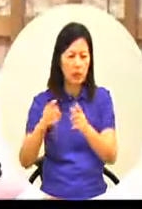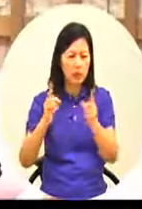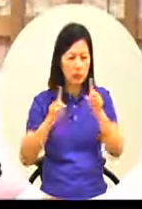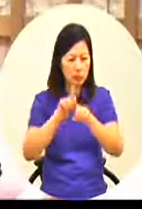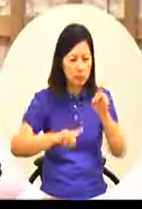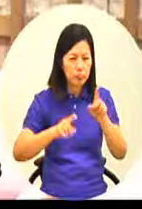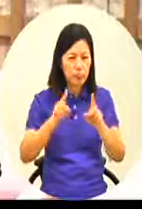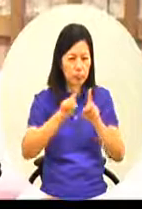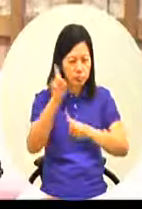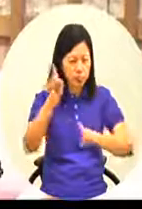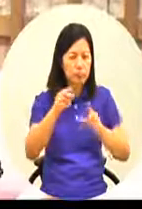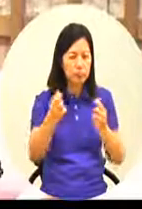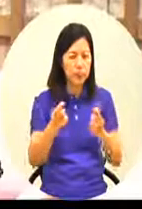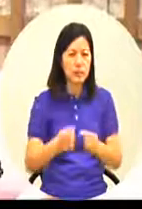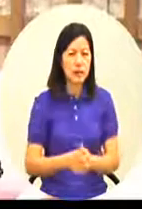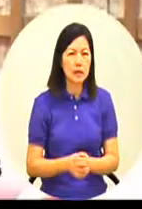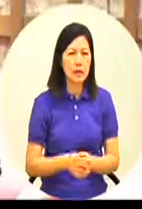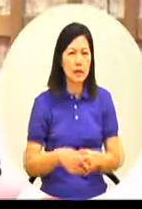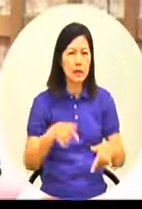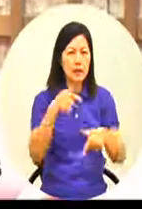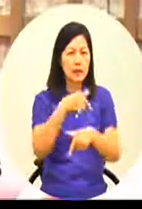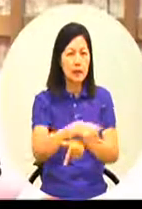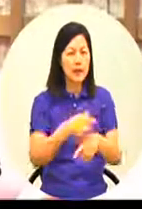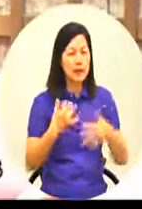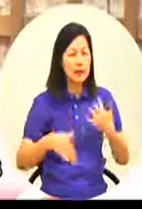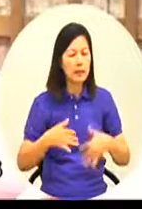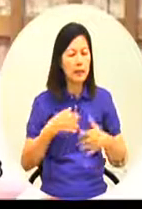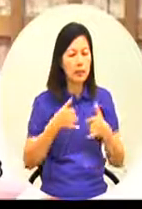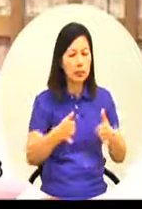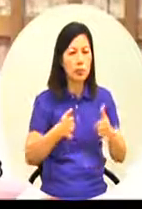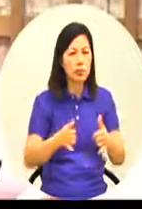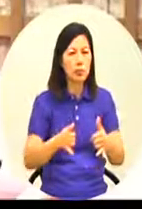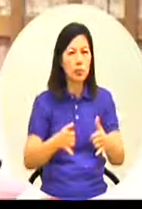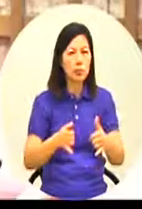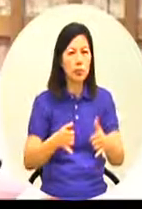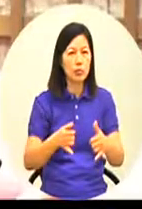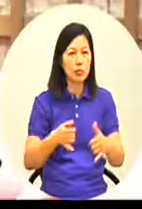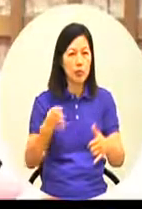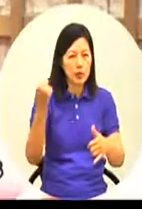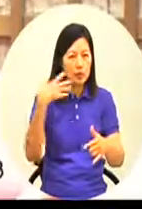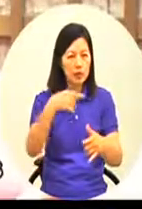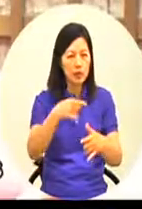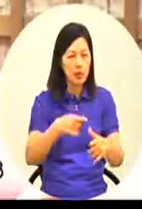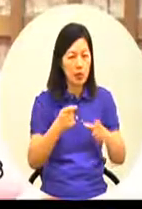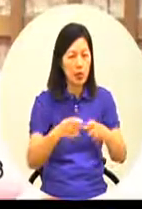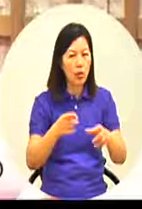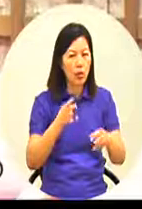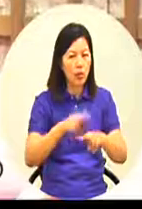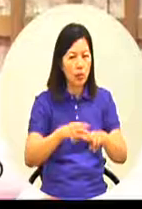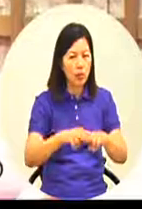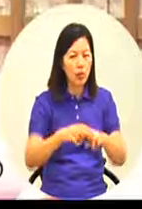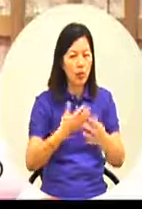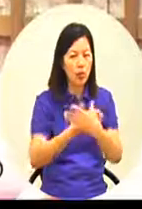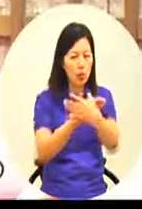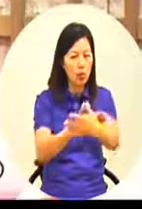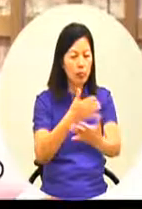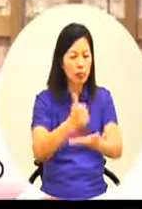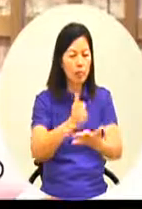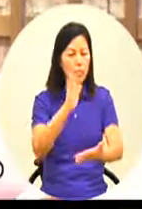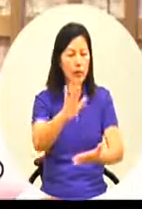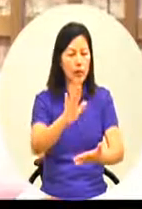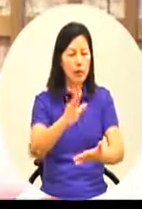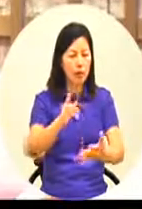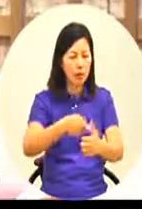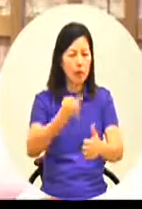南新路，今天也有发布，我们也有得到公共工程品质那个金质奖哈，那个的优